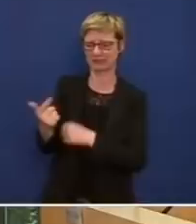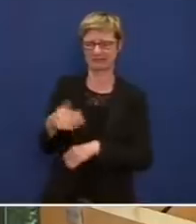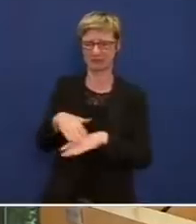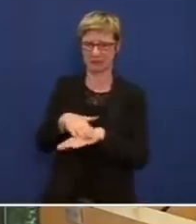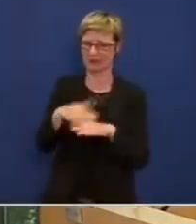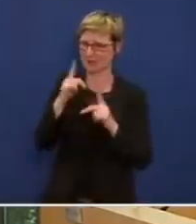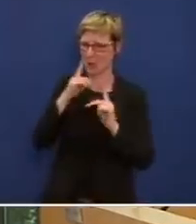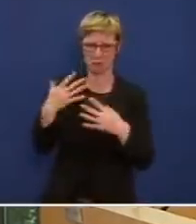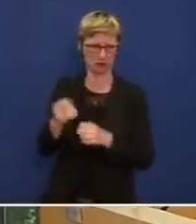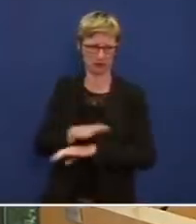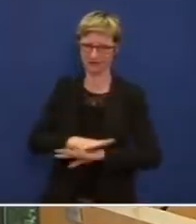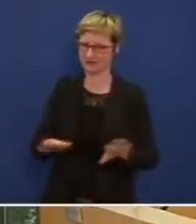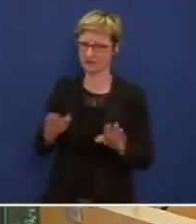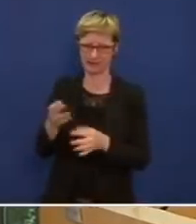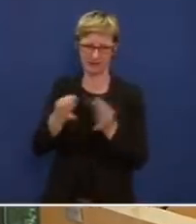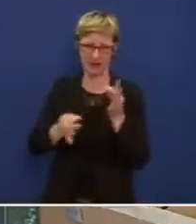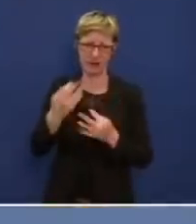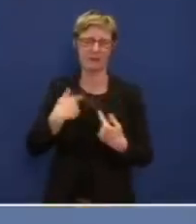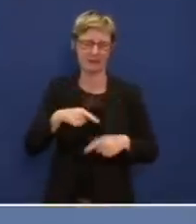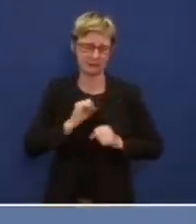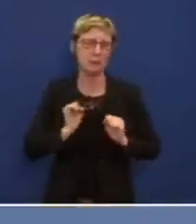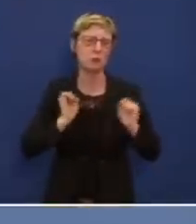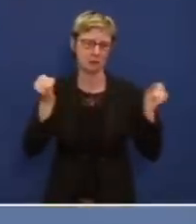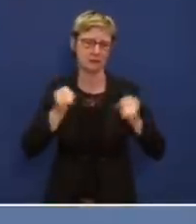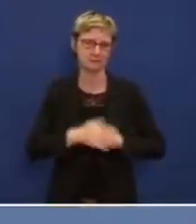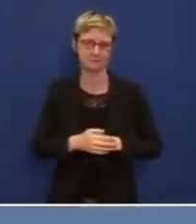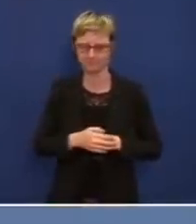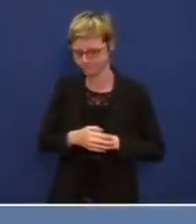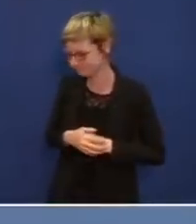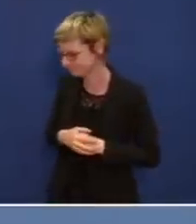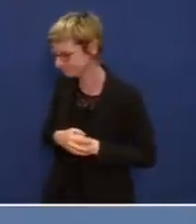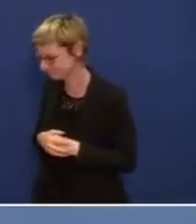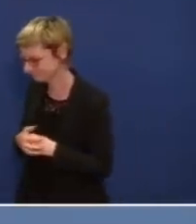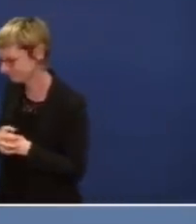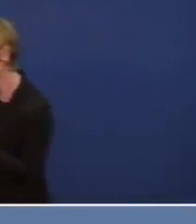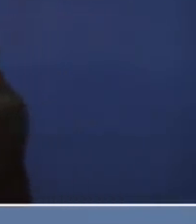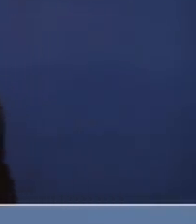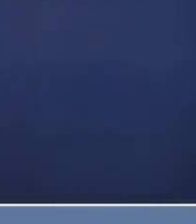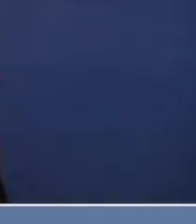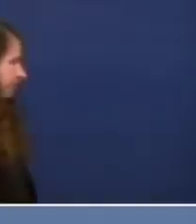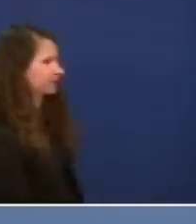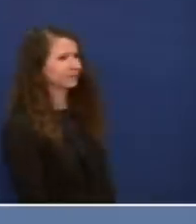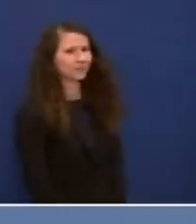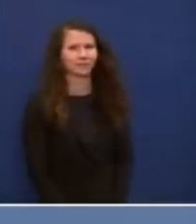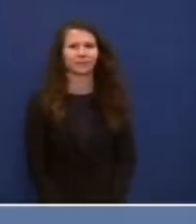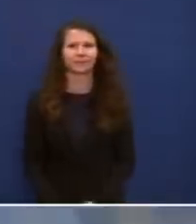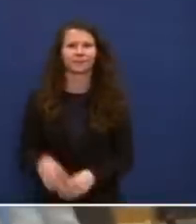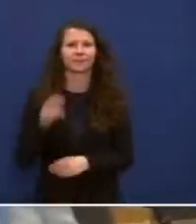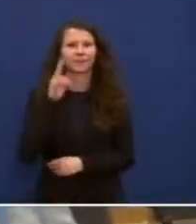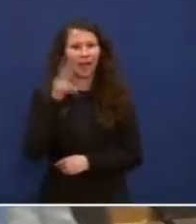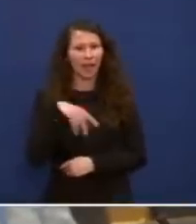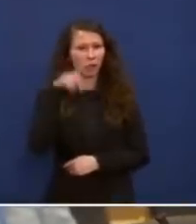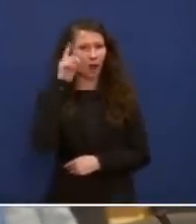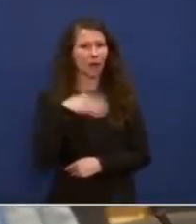drankommen. Ich tue aber mein Bestes. Herr Spahn, Reitschuster, Kinderärzte warnen vor